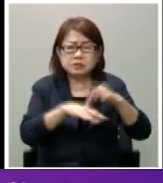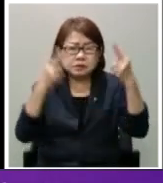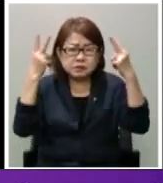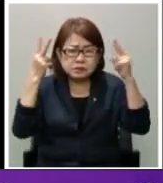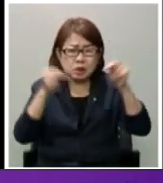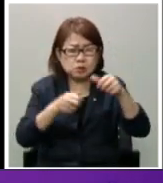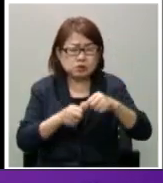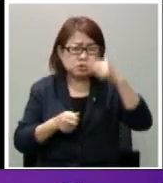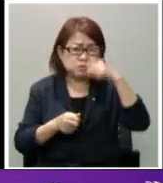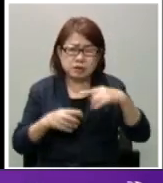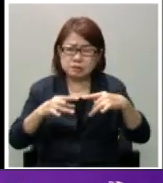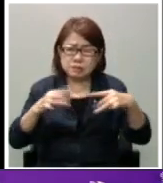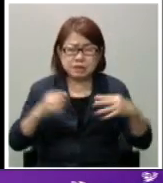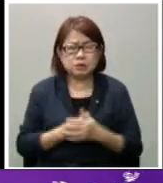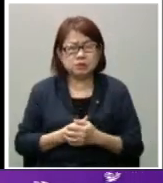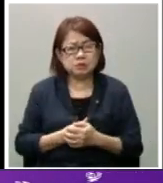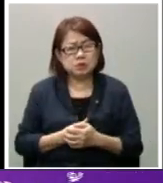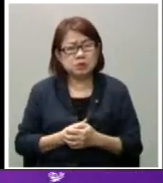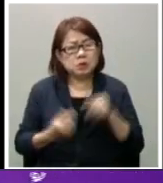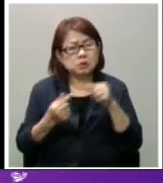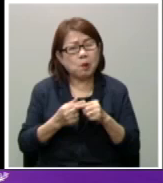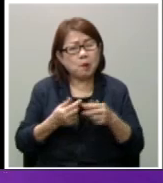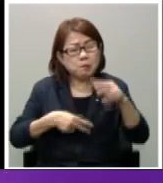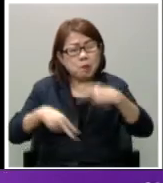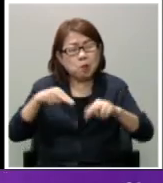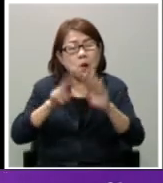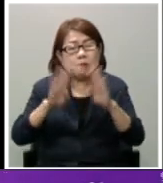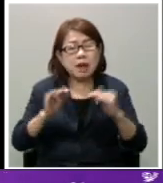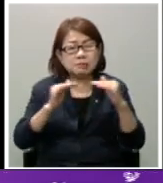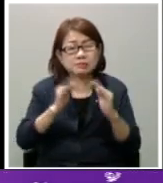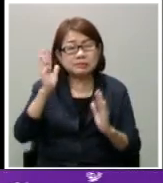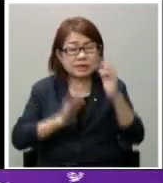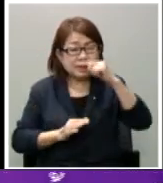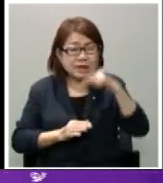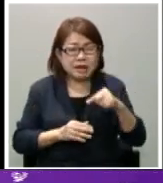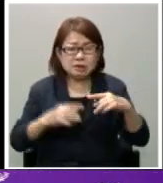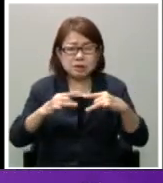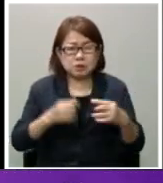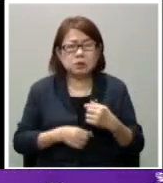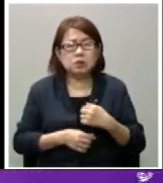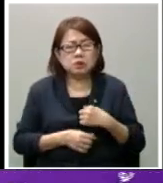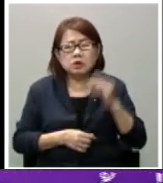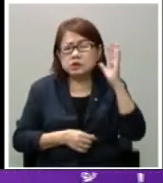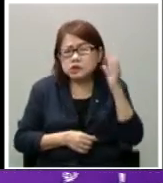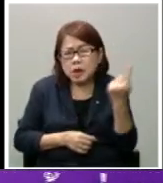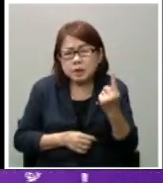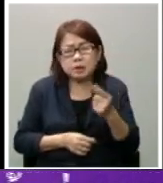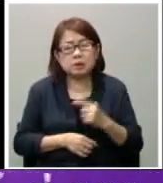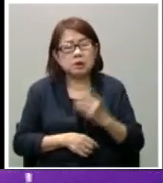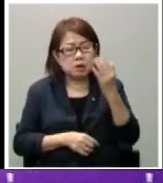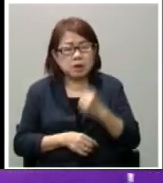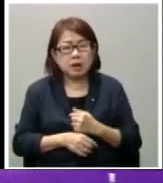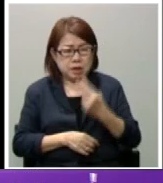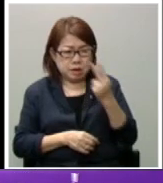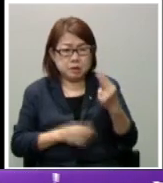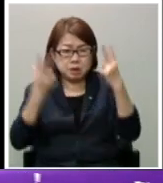าะสมในระบอบประชาธิปไตยแต่ผมเชื่อในความเป็นผู้นำครอบครัวของท่านครับผมแอบส่